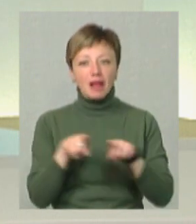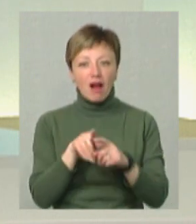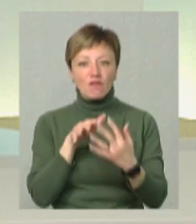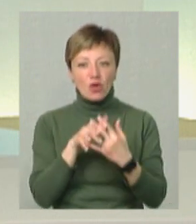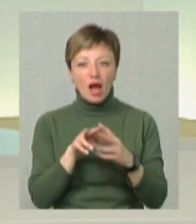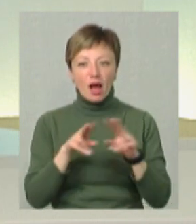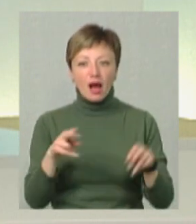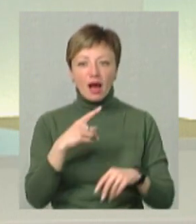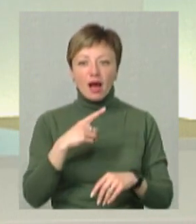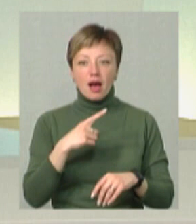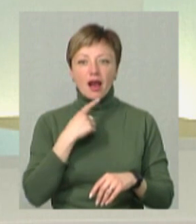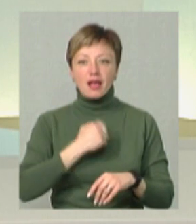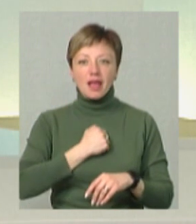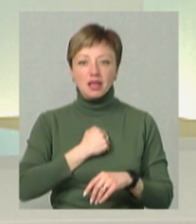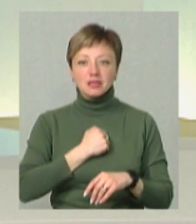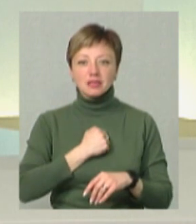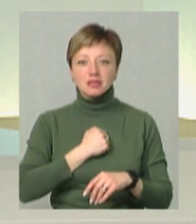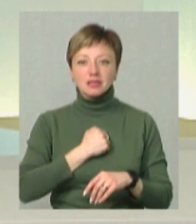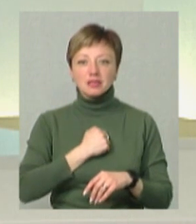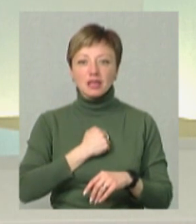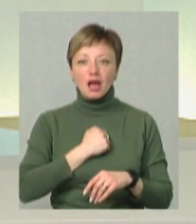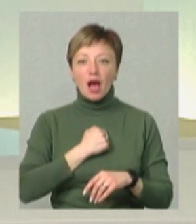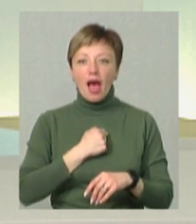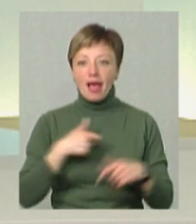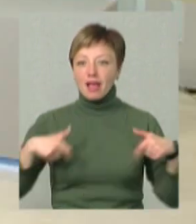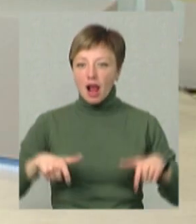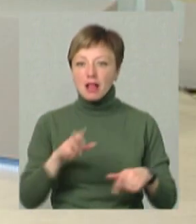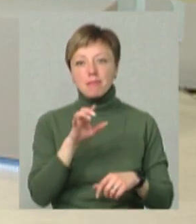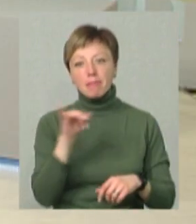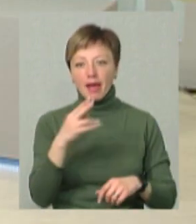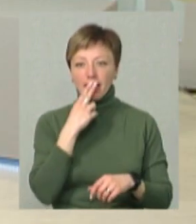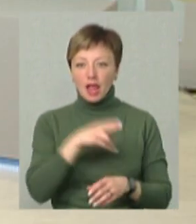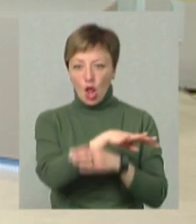воював, як радянські генерали, його б фюрер перестроєм розстріляв би.